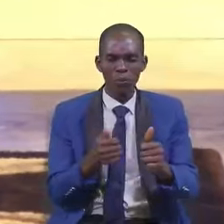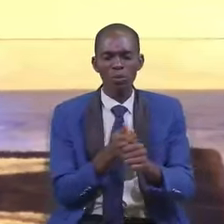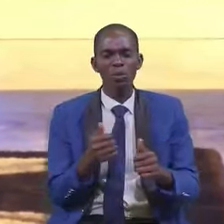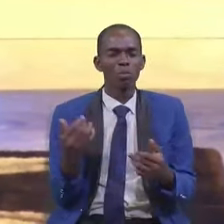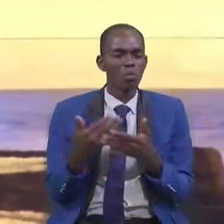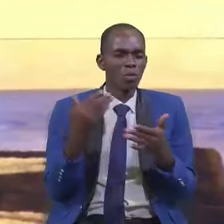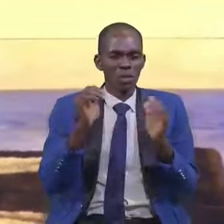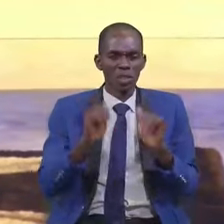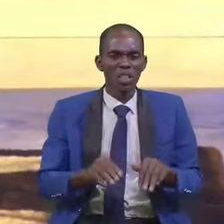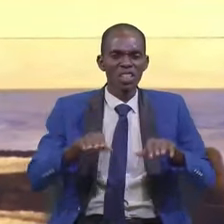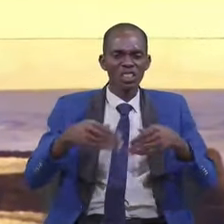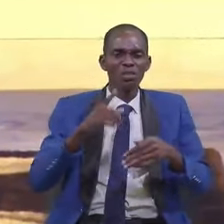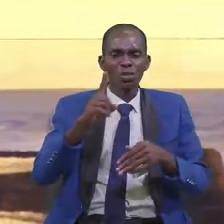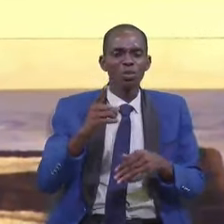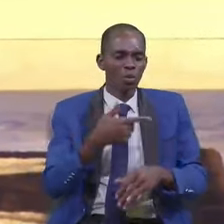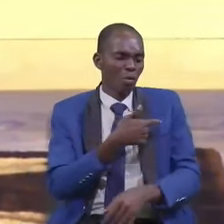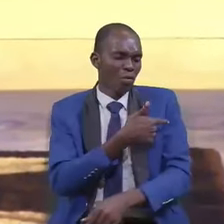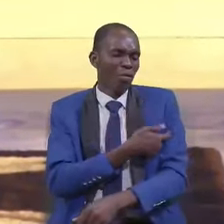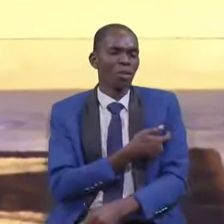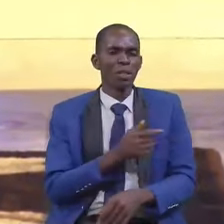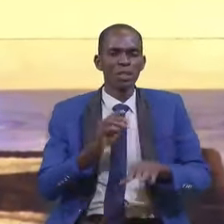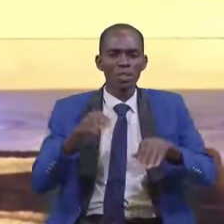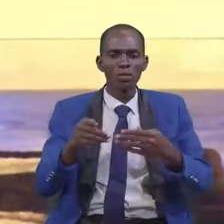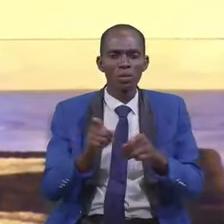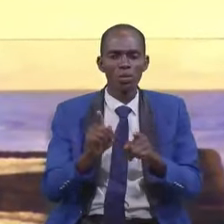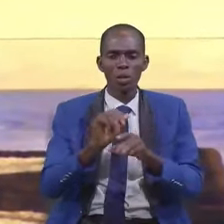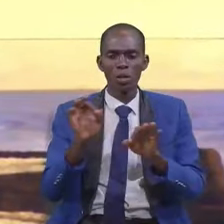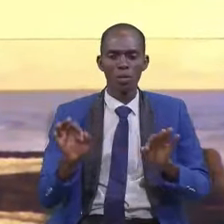un médicament, il vous donne,